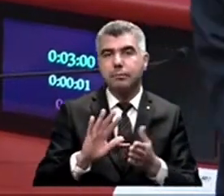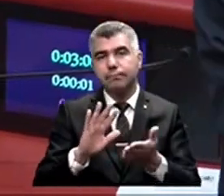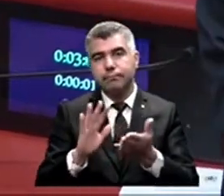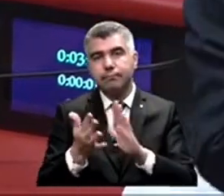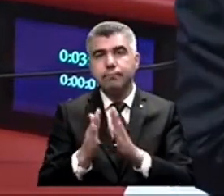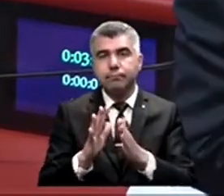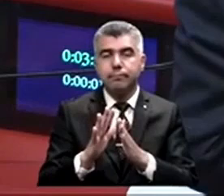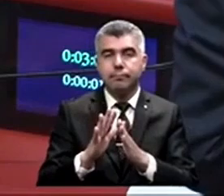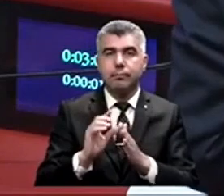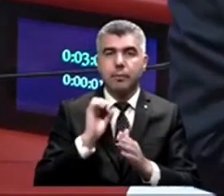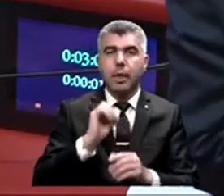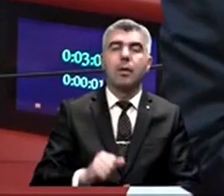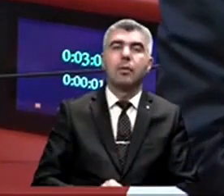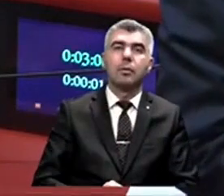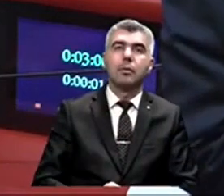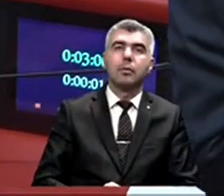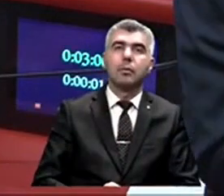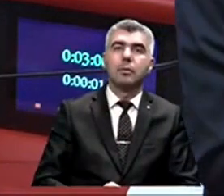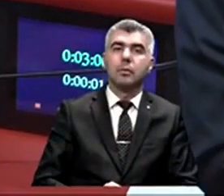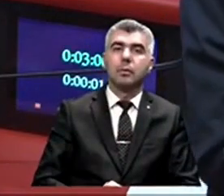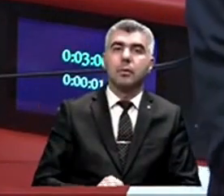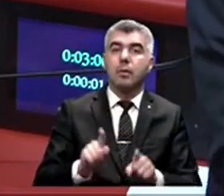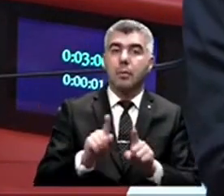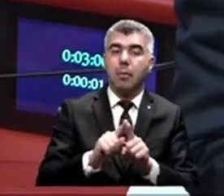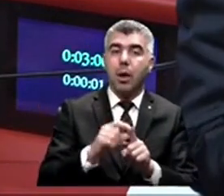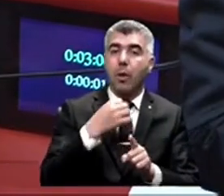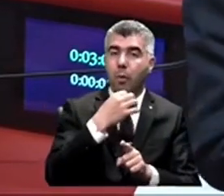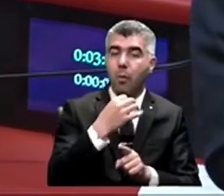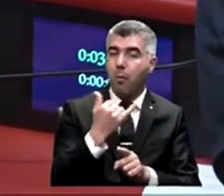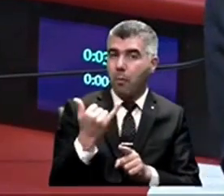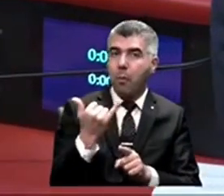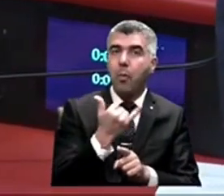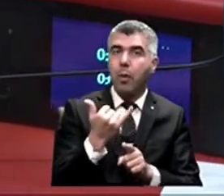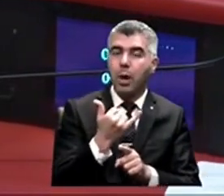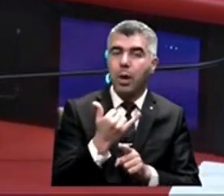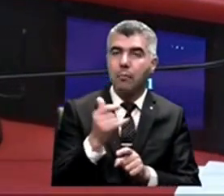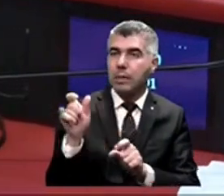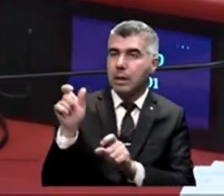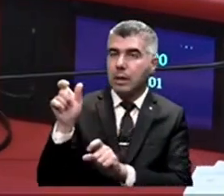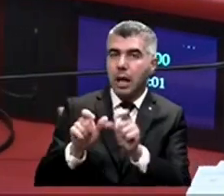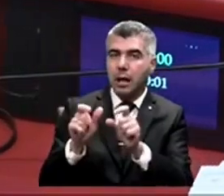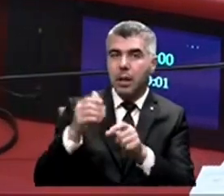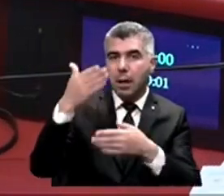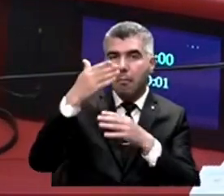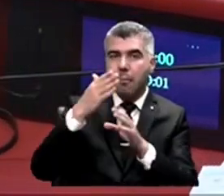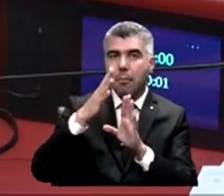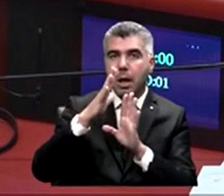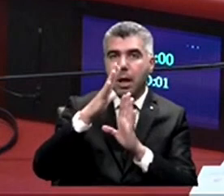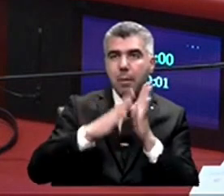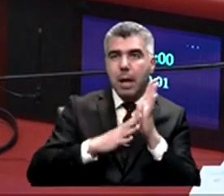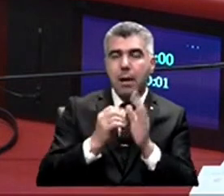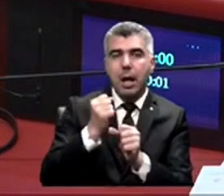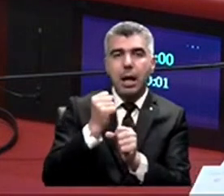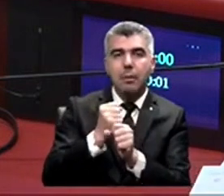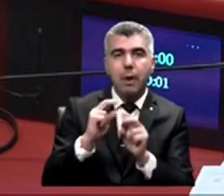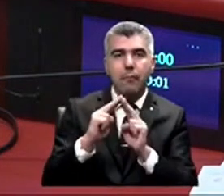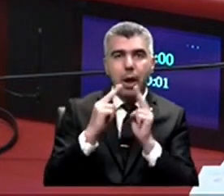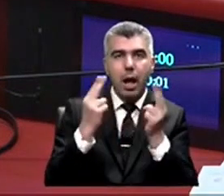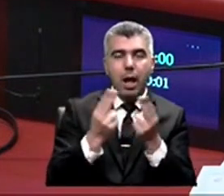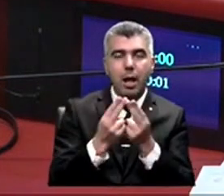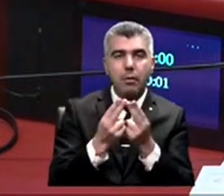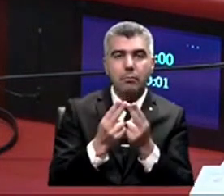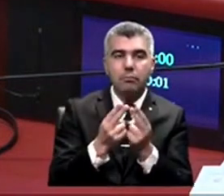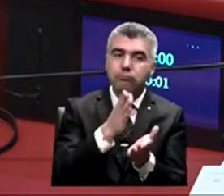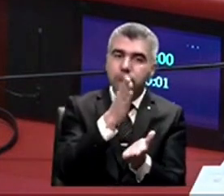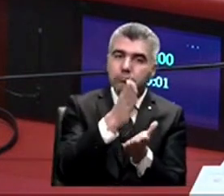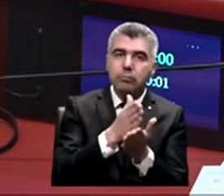كندخلوا في واحد السياق معين، ولكن المعول على اخواننا وخواتنا في المهجر للتشبث بالاسم ديالهم،